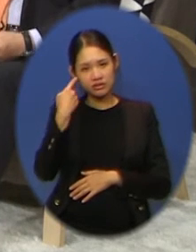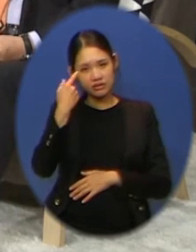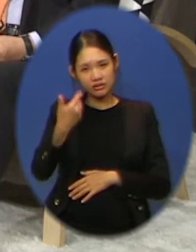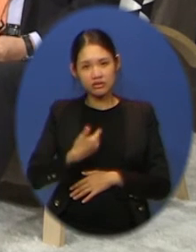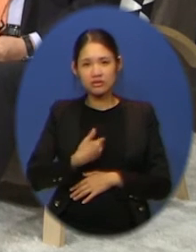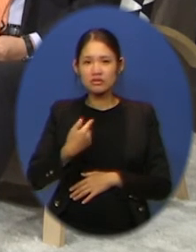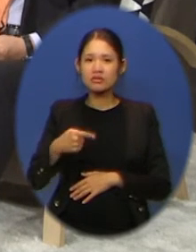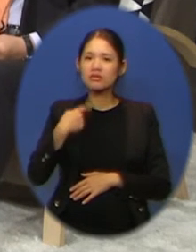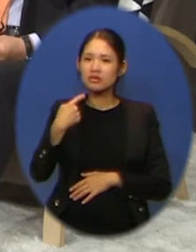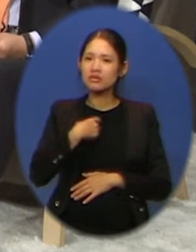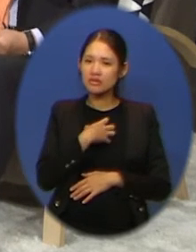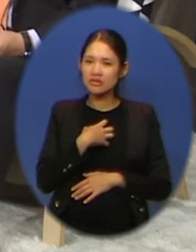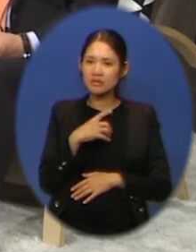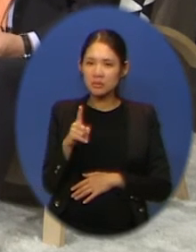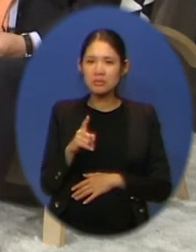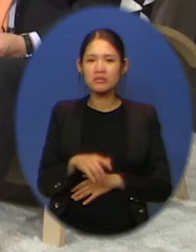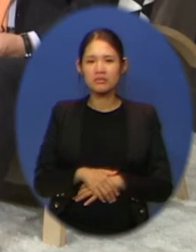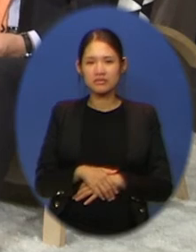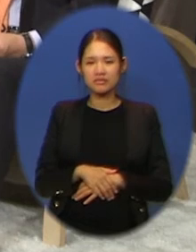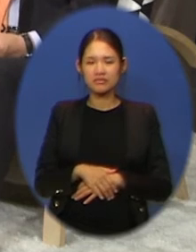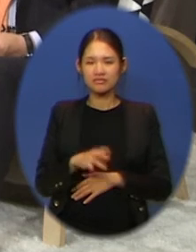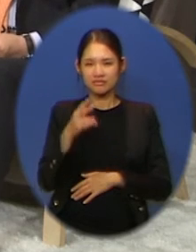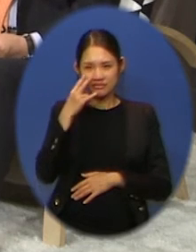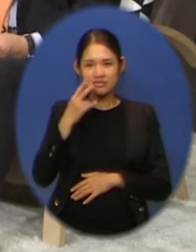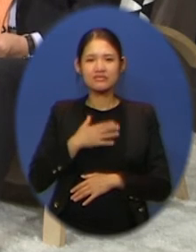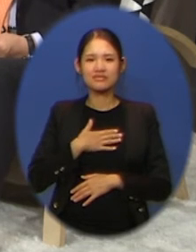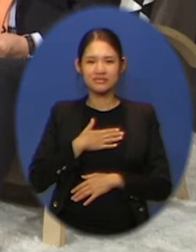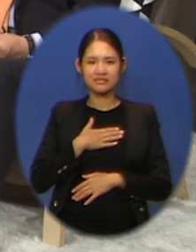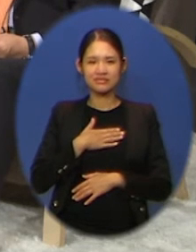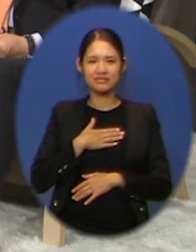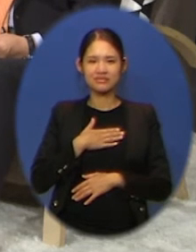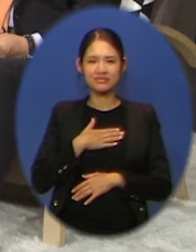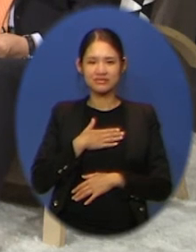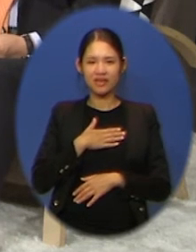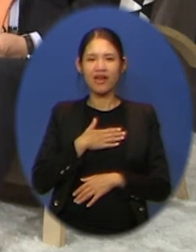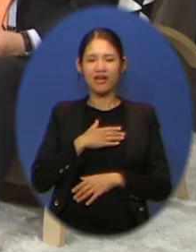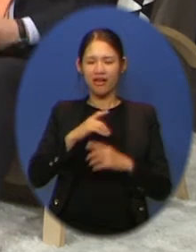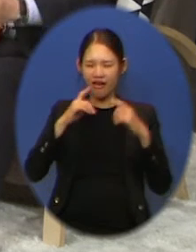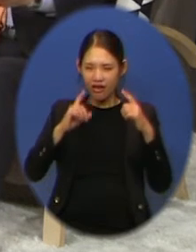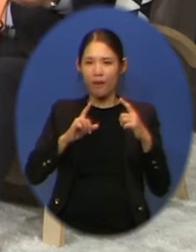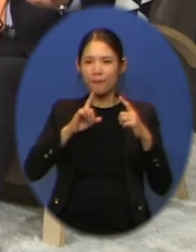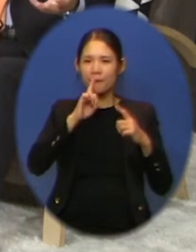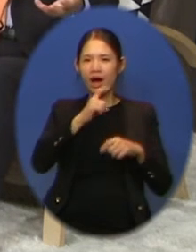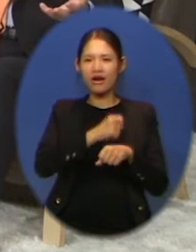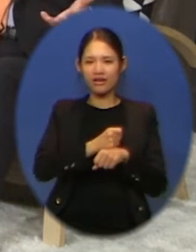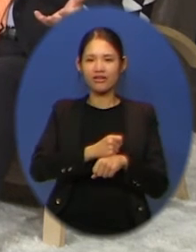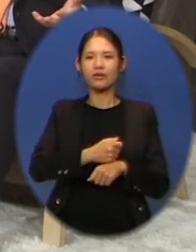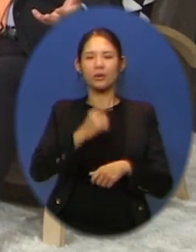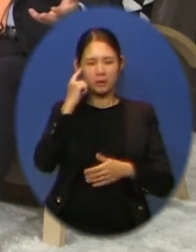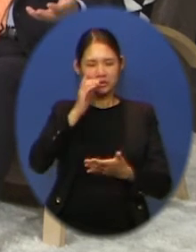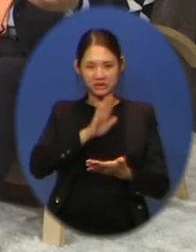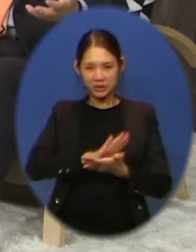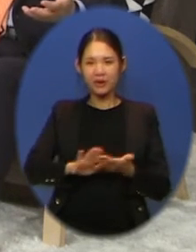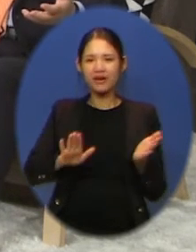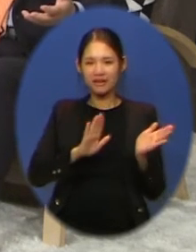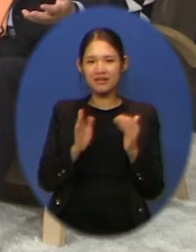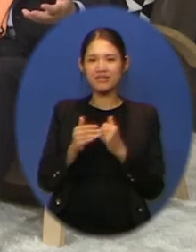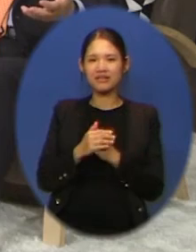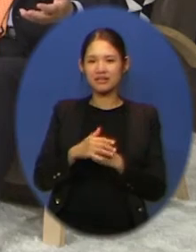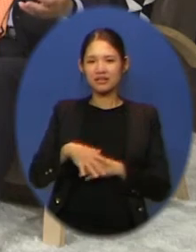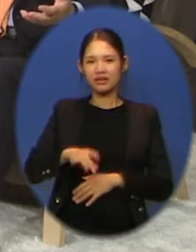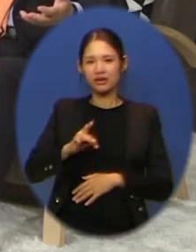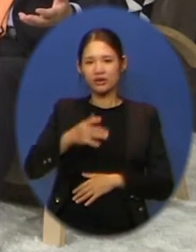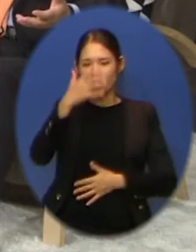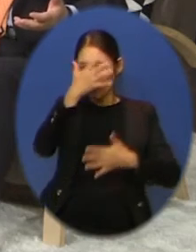다음 걱정이 뭐예요 네 알겠습니다 예. 아주 그냥 일축을 하시니까 또 속이 후련하네요 사실 아, 이렇게 말이 안 되는 소리죠 미디어가 말이. 사실은 처음